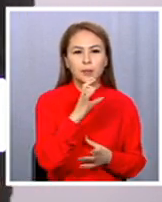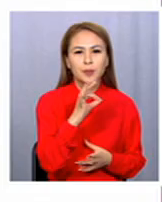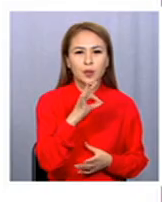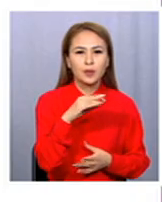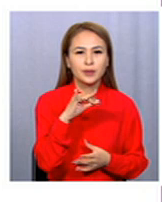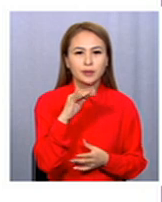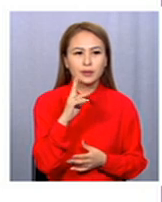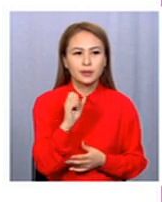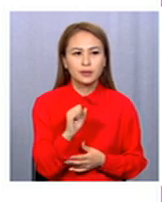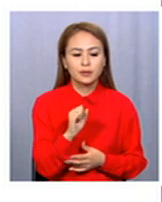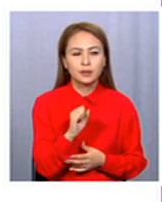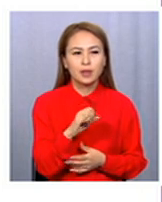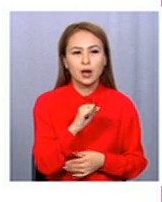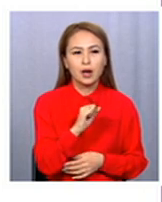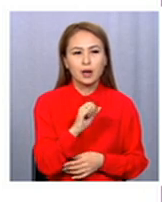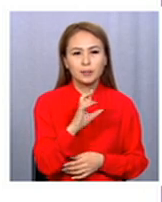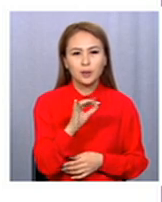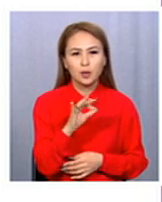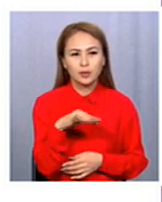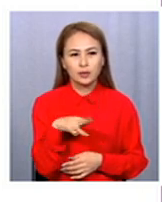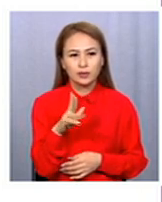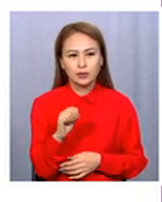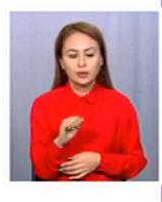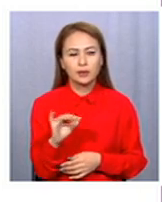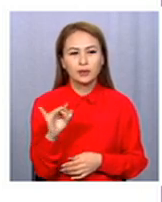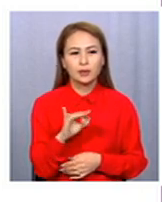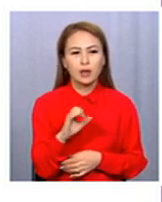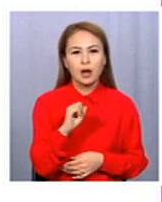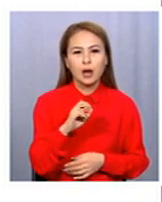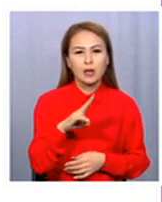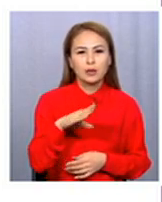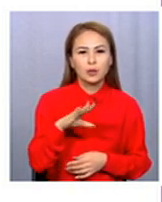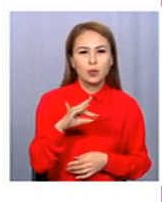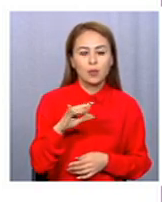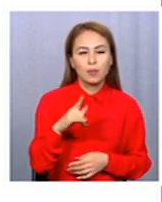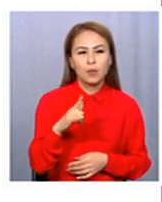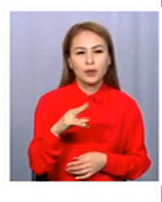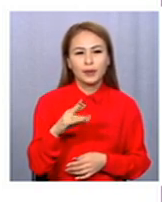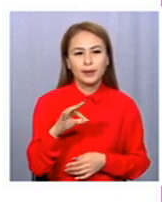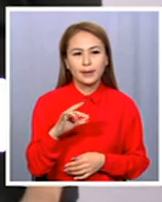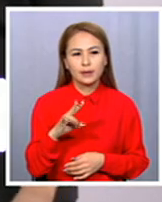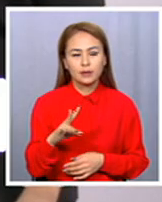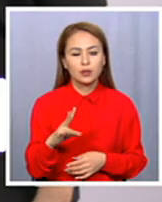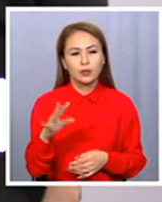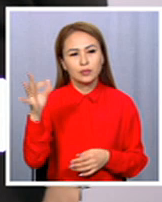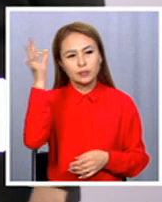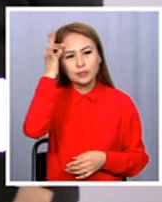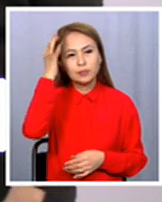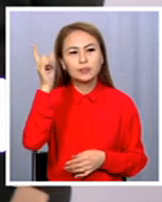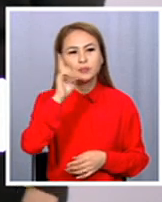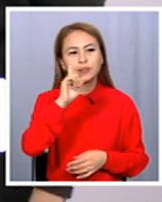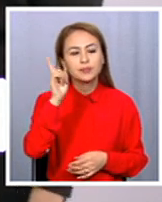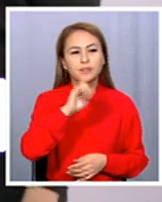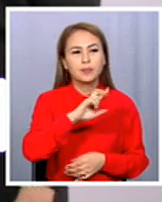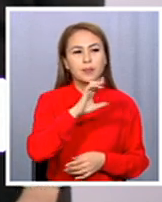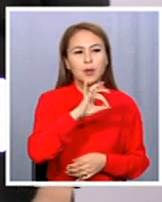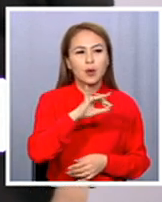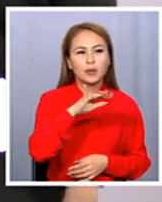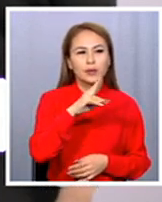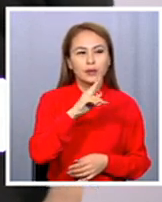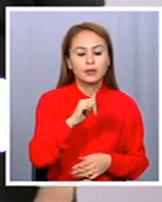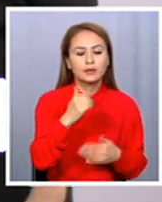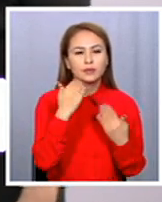факторлар, абиотикалық факторлар және антропогендік факторлар. Естеріңізде болса, биотикалық факторлар